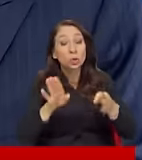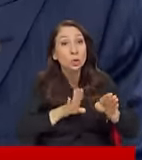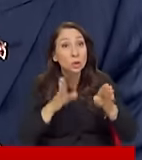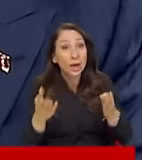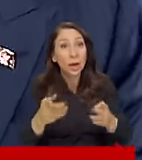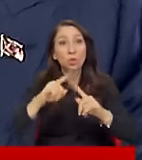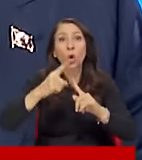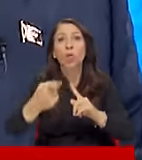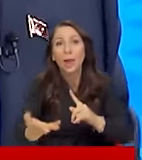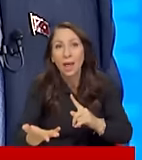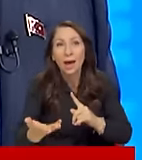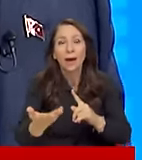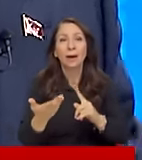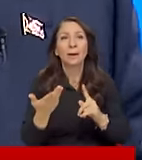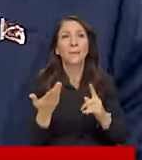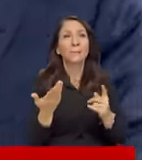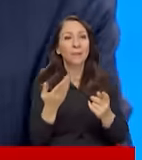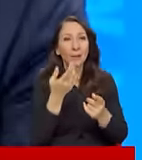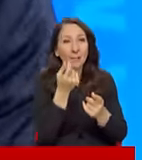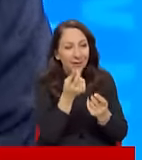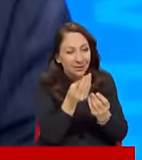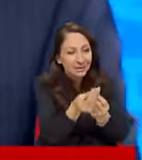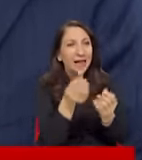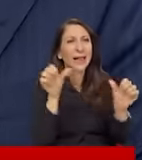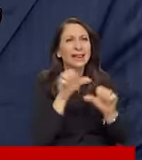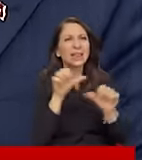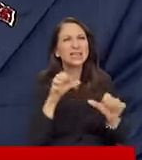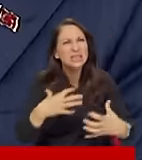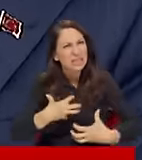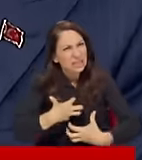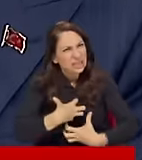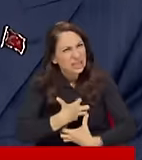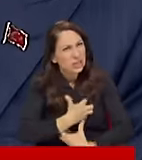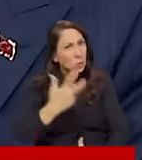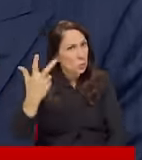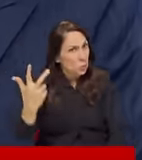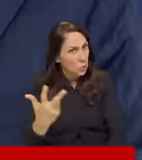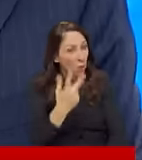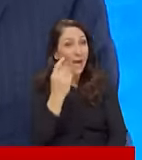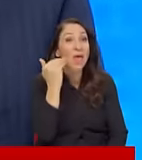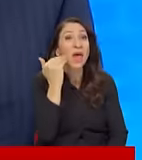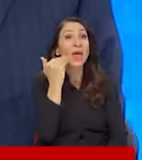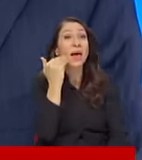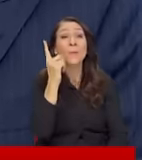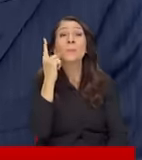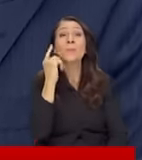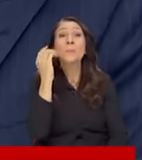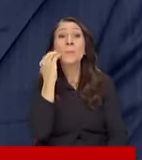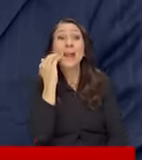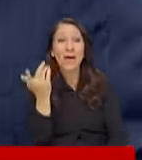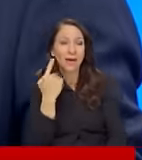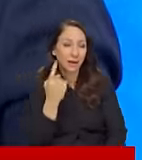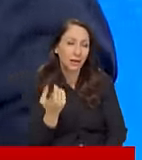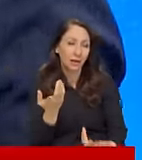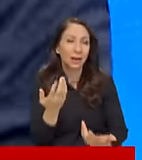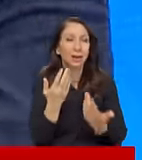çocuklarına, torunlarına harçlık verememek o kadar ağır bir mesele ki. Bir anneanne için, bir babaanne için. Ben